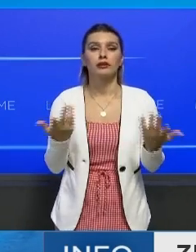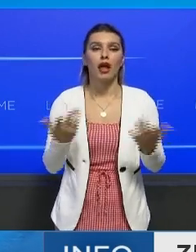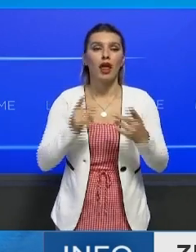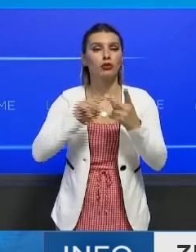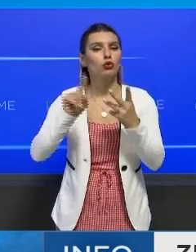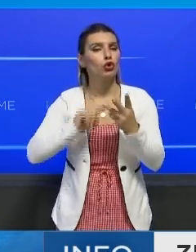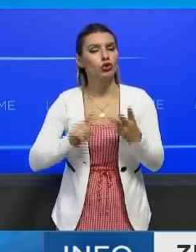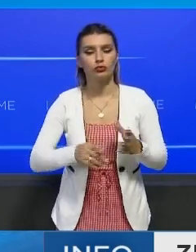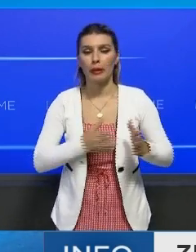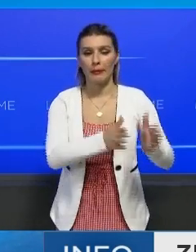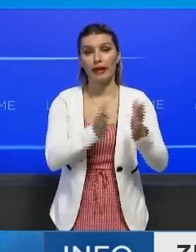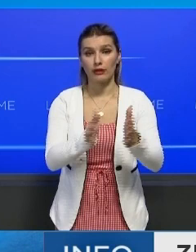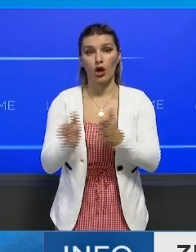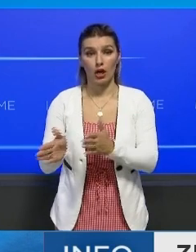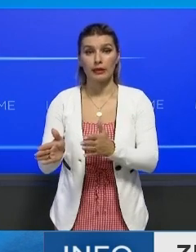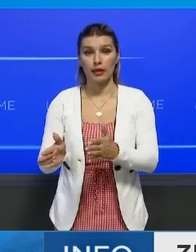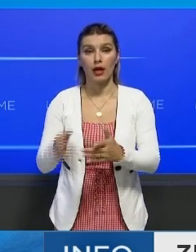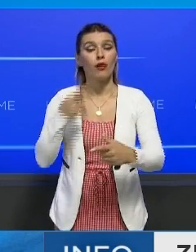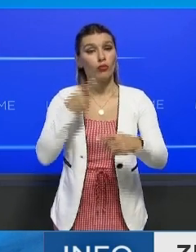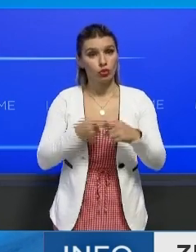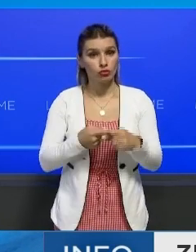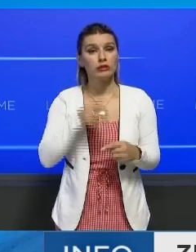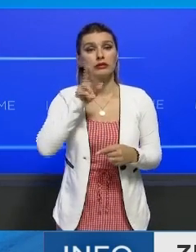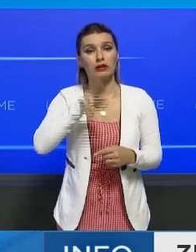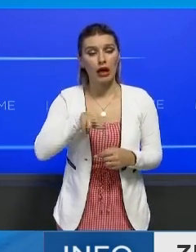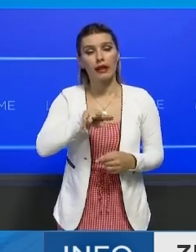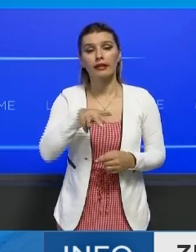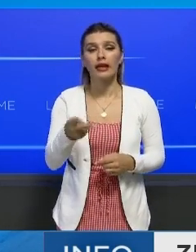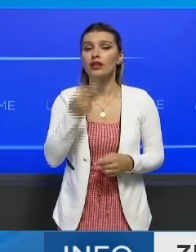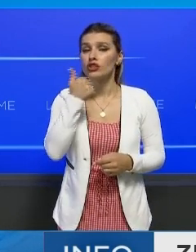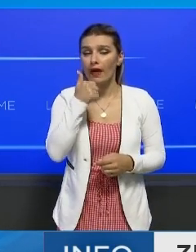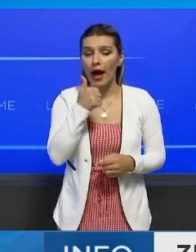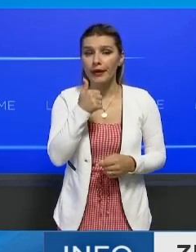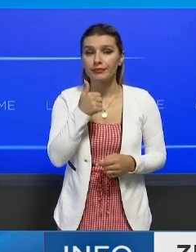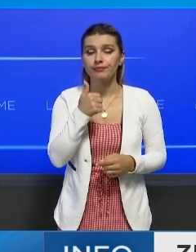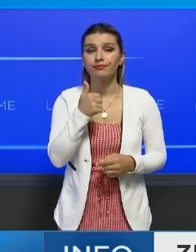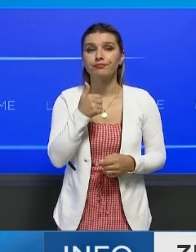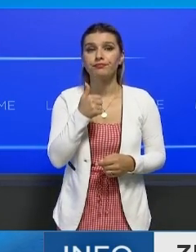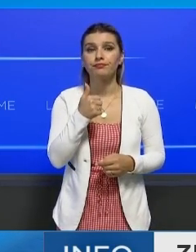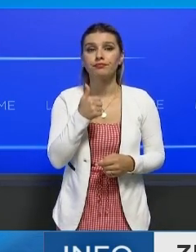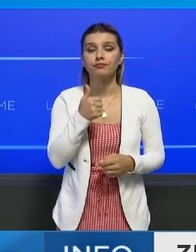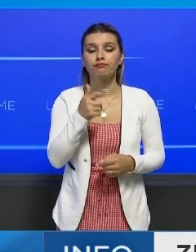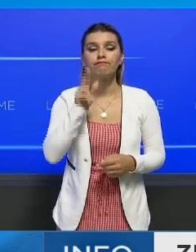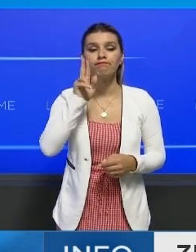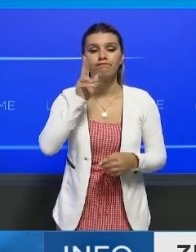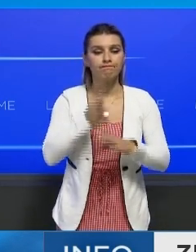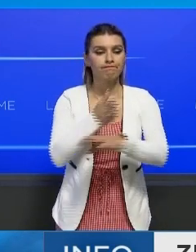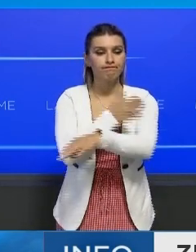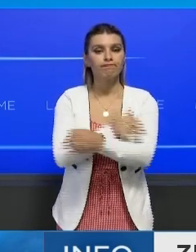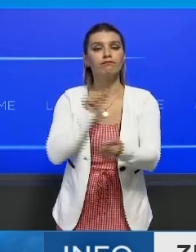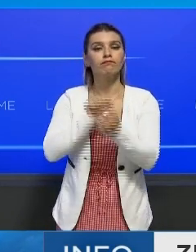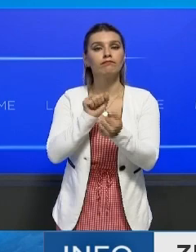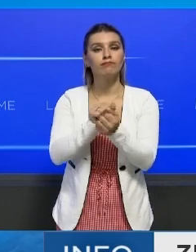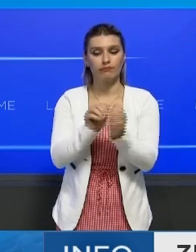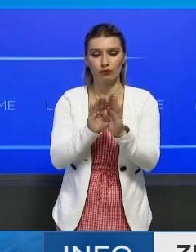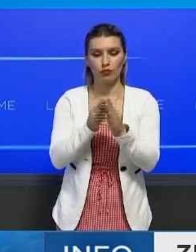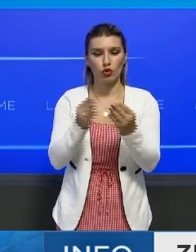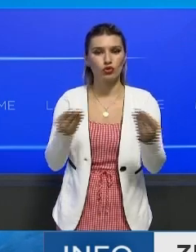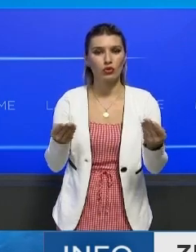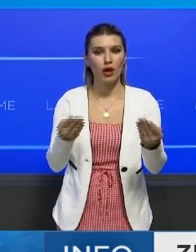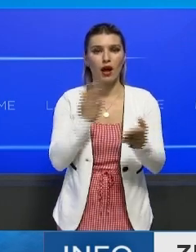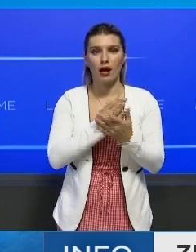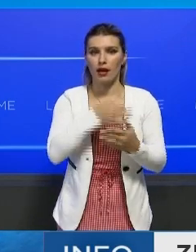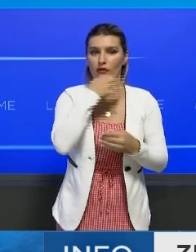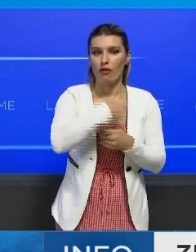thonë. Një pjesë tjetër e fushatës ka pas të bëj edhe me distribuimin e broshurave informuese në për të